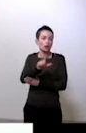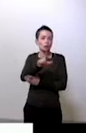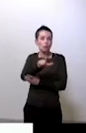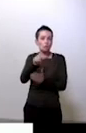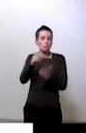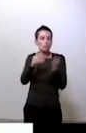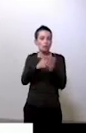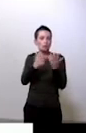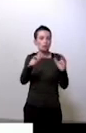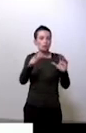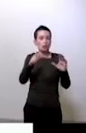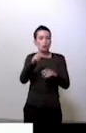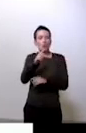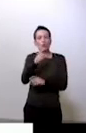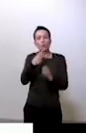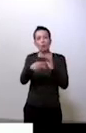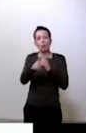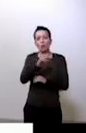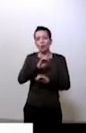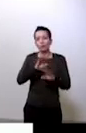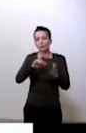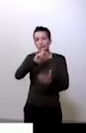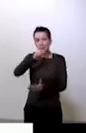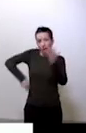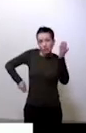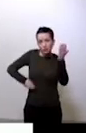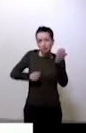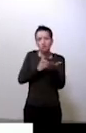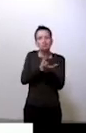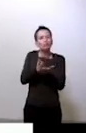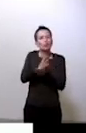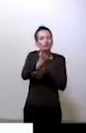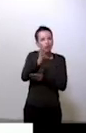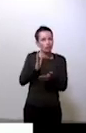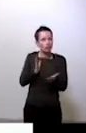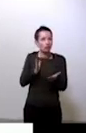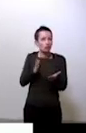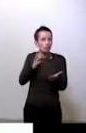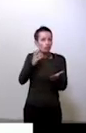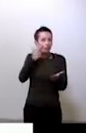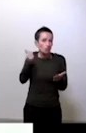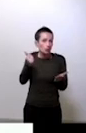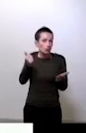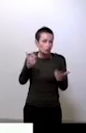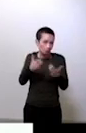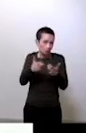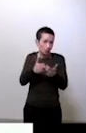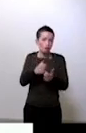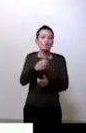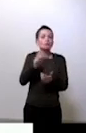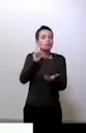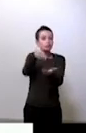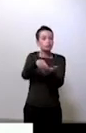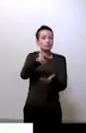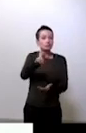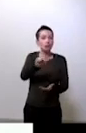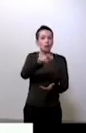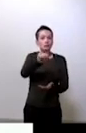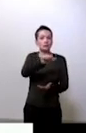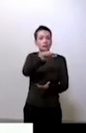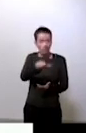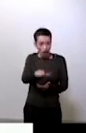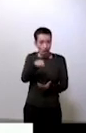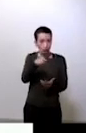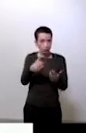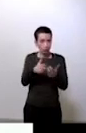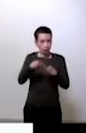taxe sur un projet bordelais très particulier qu'on a pu observer, par exemple. Et sur Brazza, la concurrence entre bailleurs pour la cession